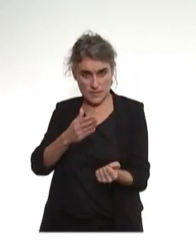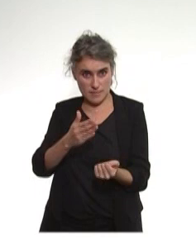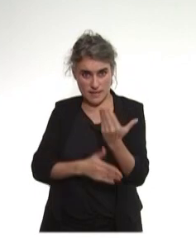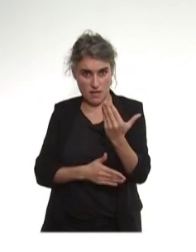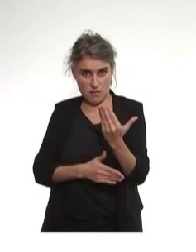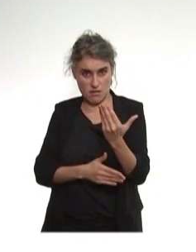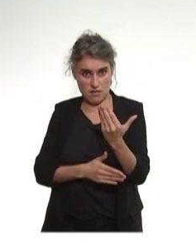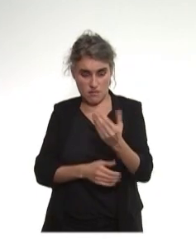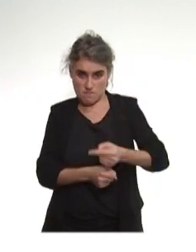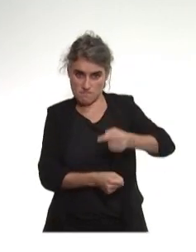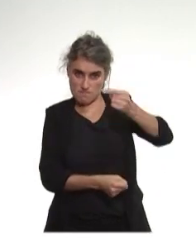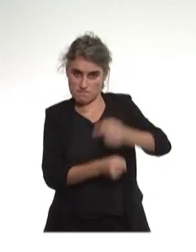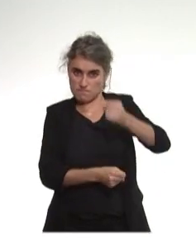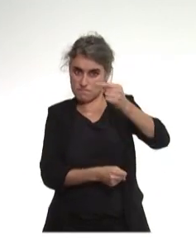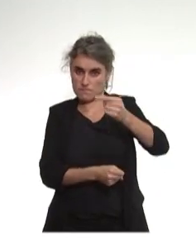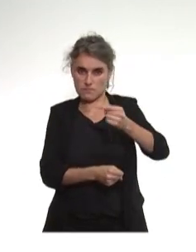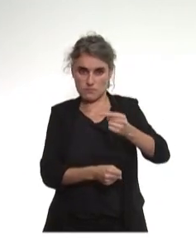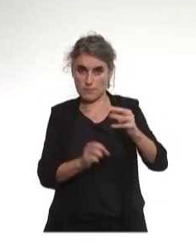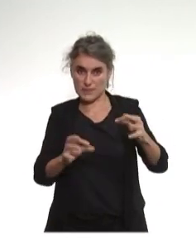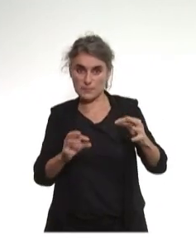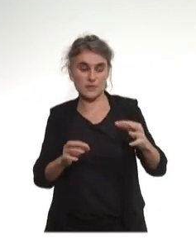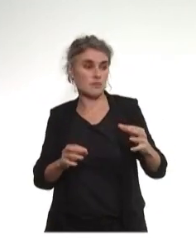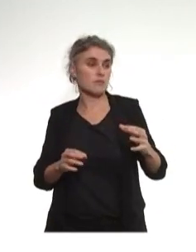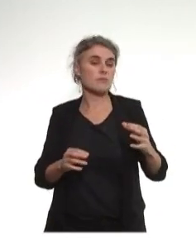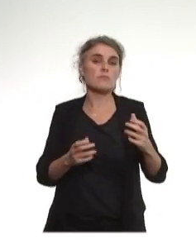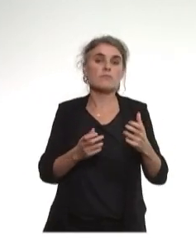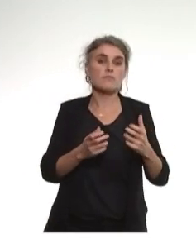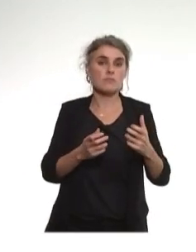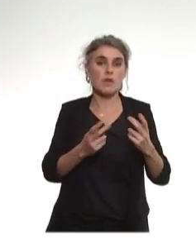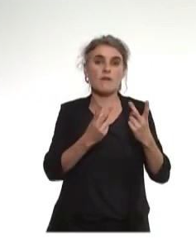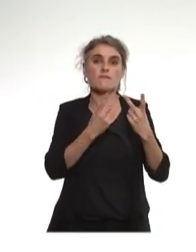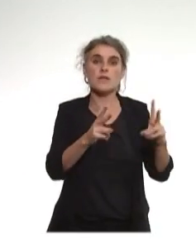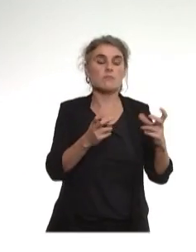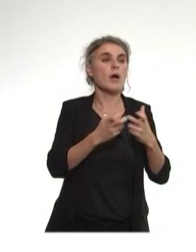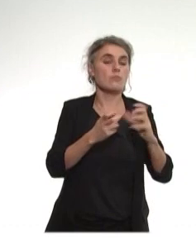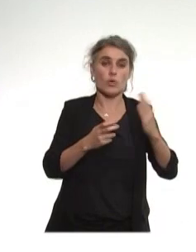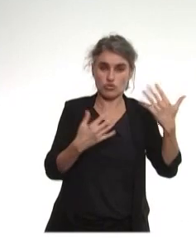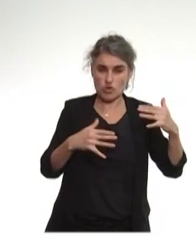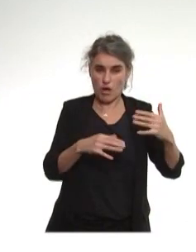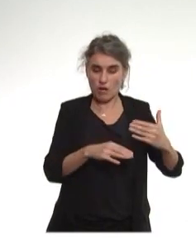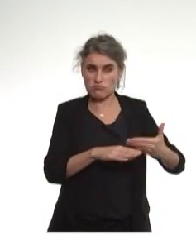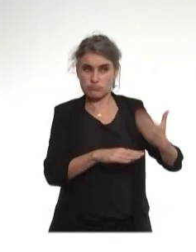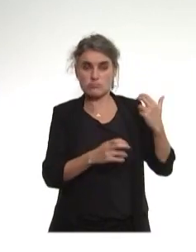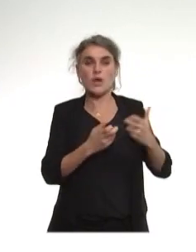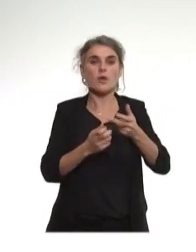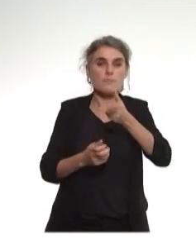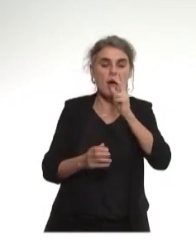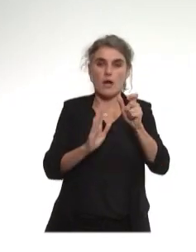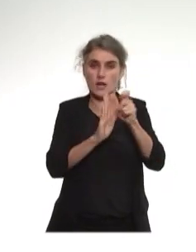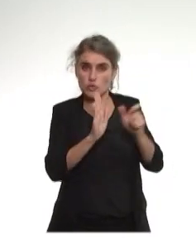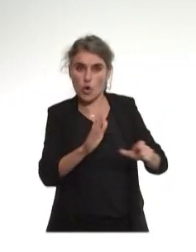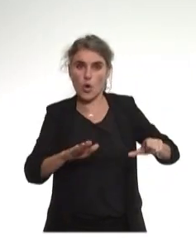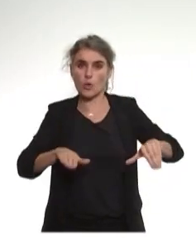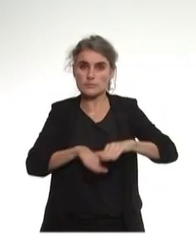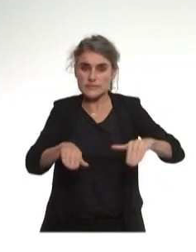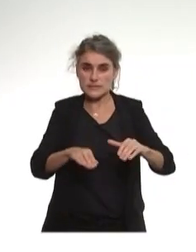les mêmes que les villes qui sont déjà dans ces catégories c'est à dire les restrictions sur les bars les restaurants les piscines et rassemblements ou est-ce